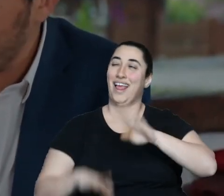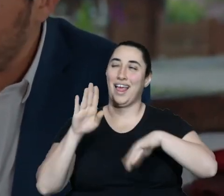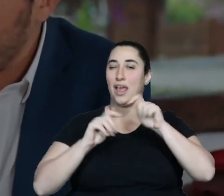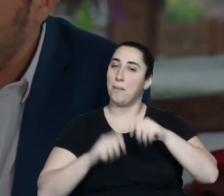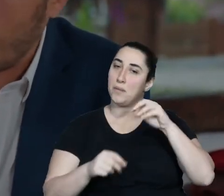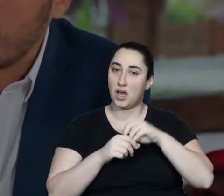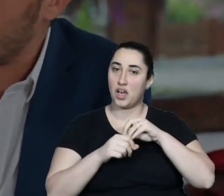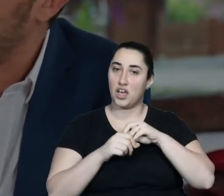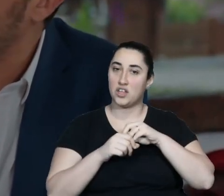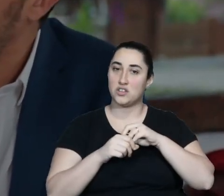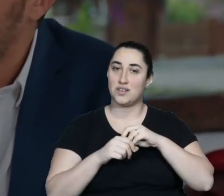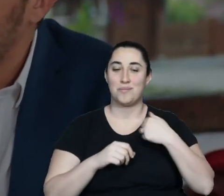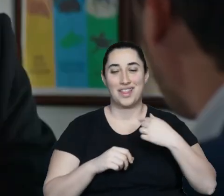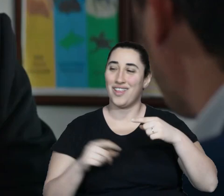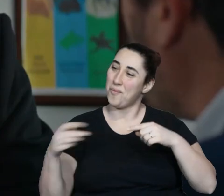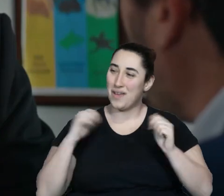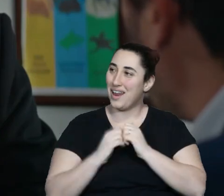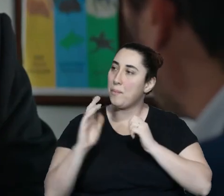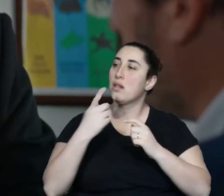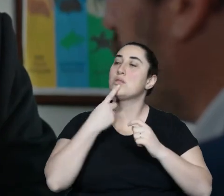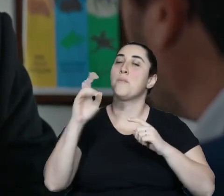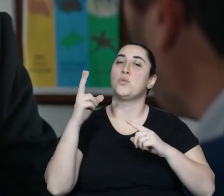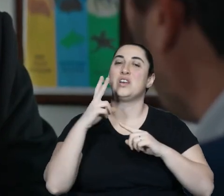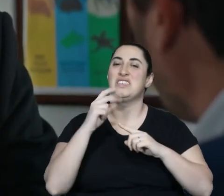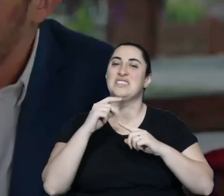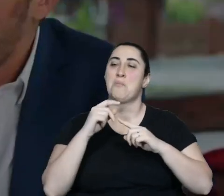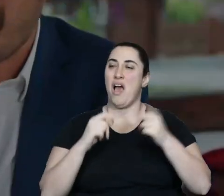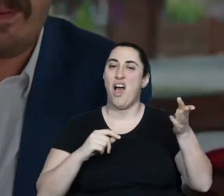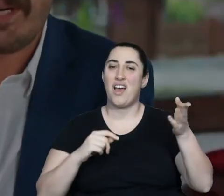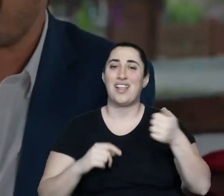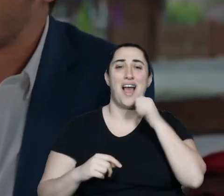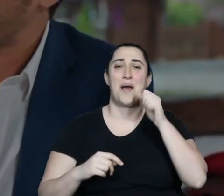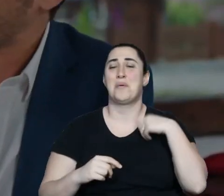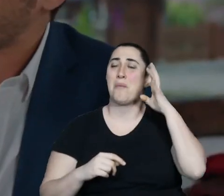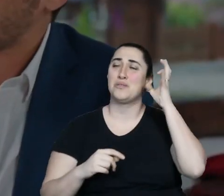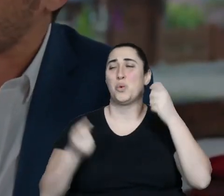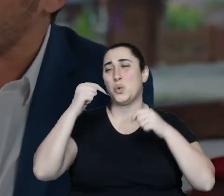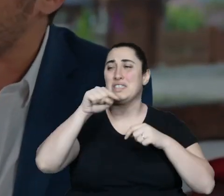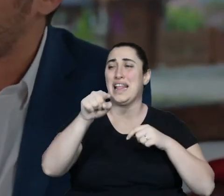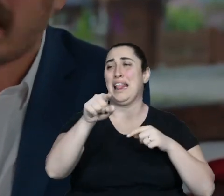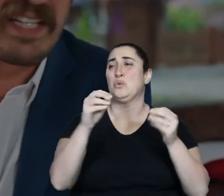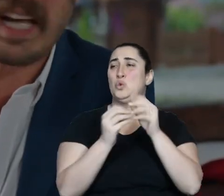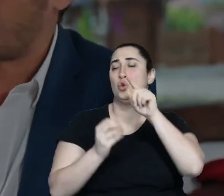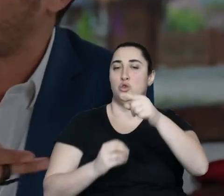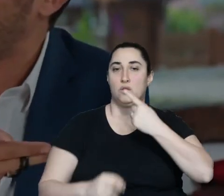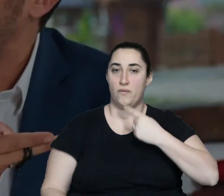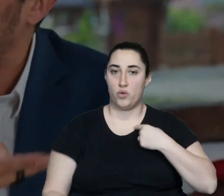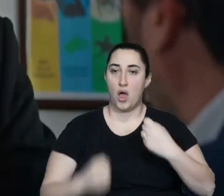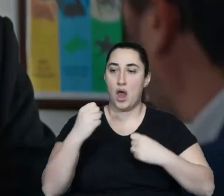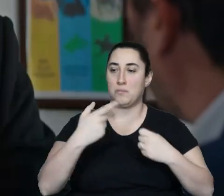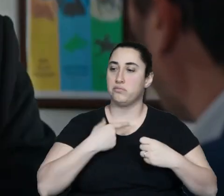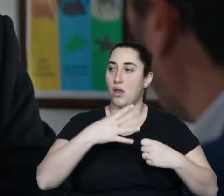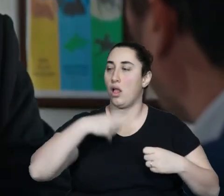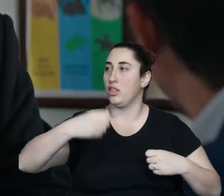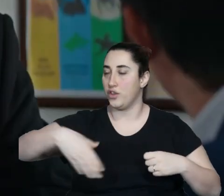ya. Abimleri de alalım yok. İsmail baltası desen, abi başımıza ne geldiyse senin yüzünden geldiler, arabamı alır